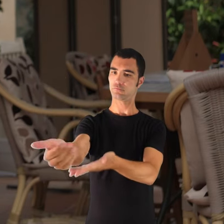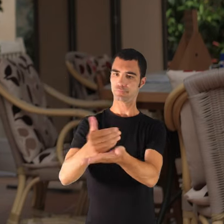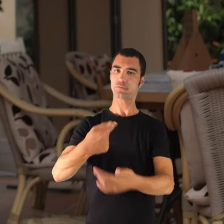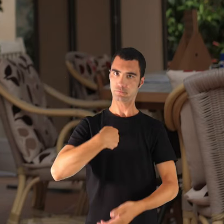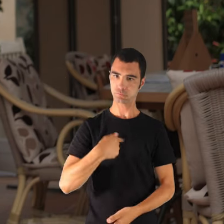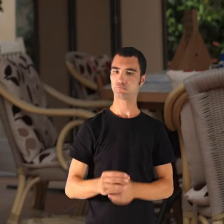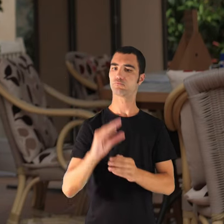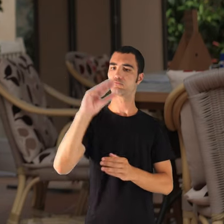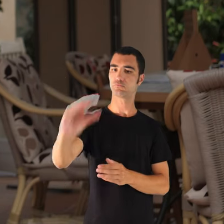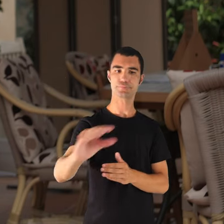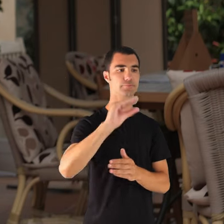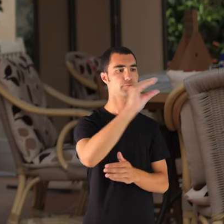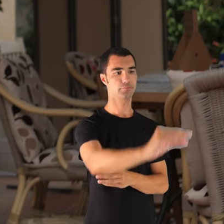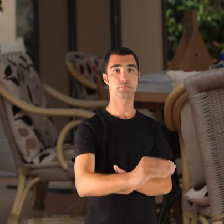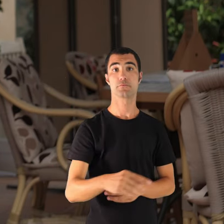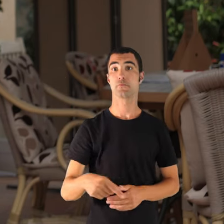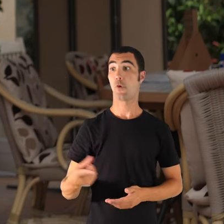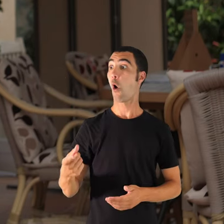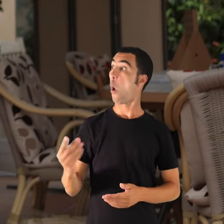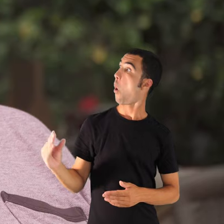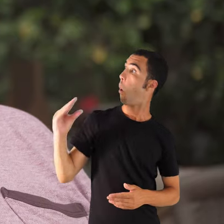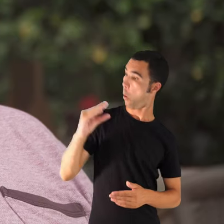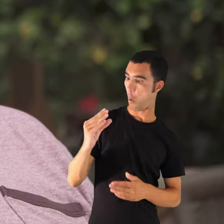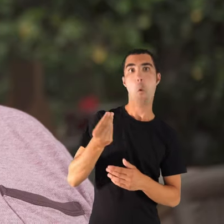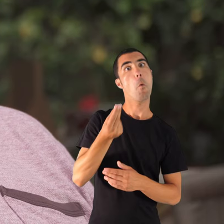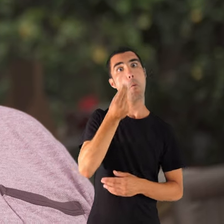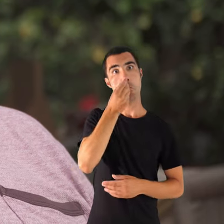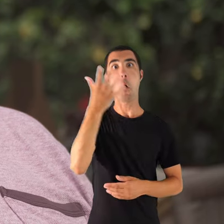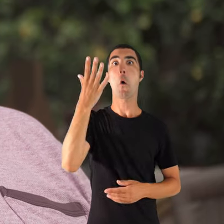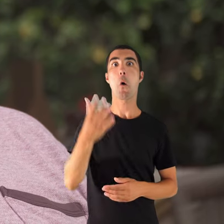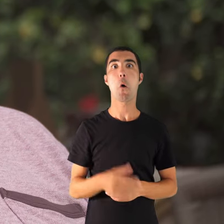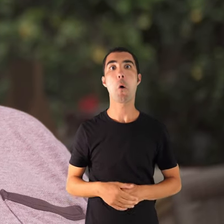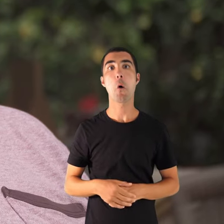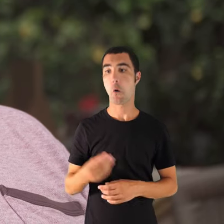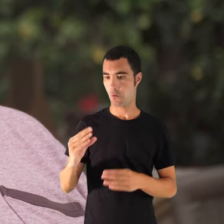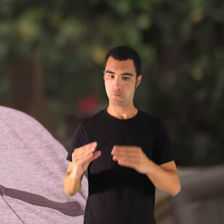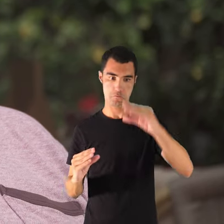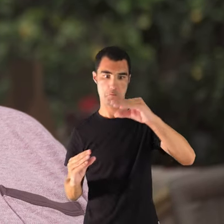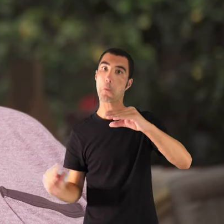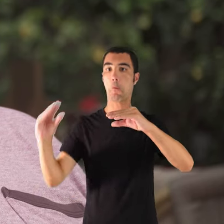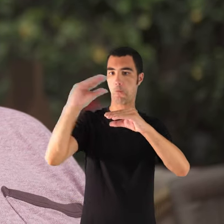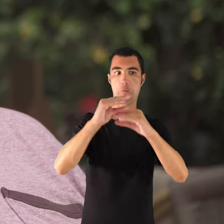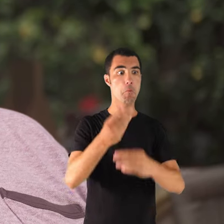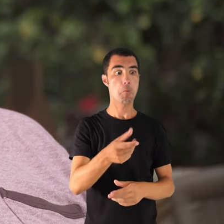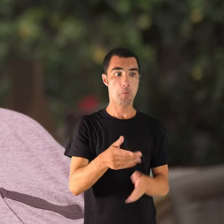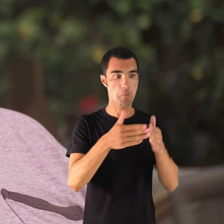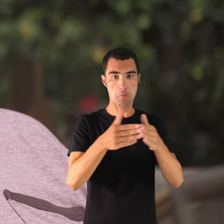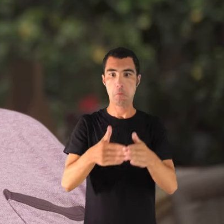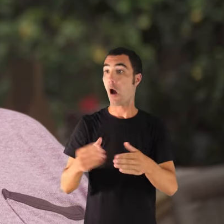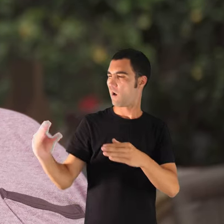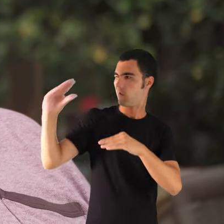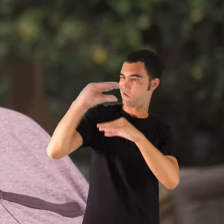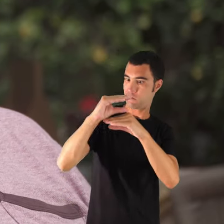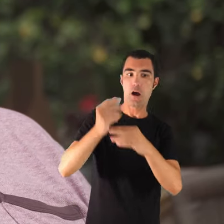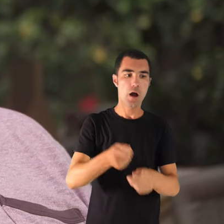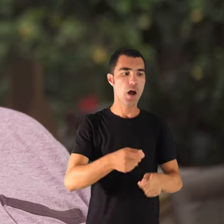això era un avantatge que tenies perquè era un sobresueldo. M'entens? I aquest dia tenien la possibilitat, molt, de poder calar xerxes,